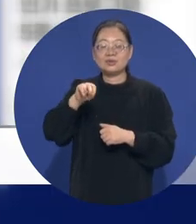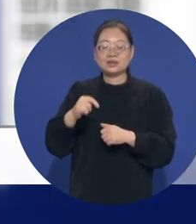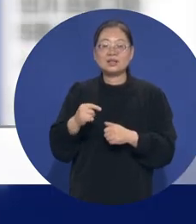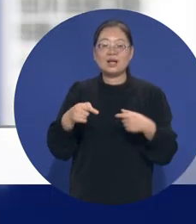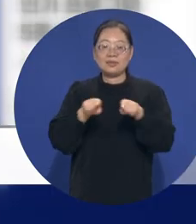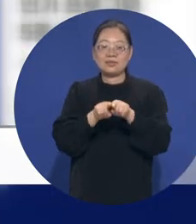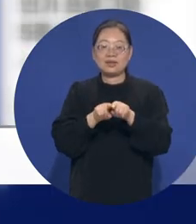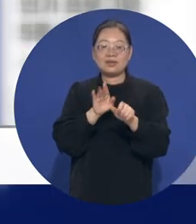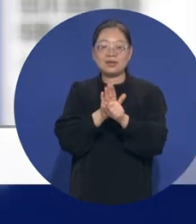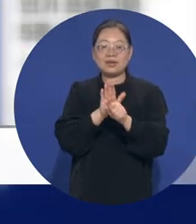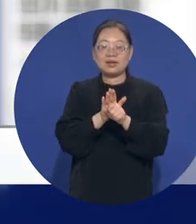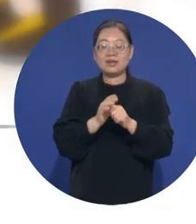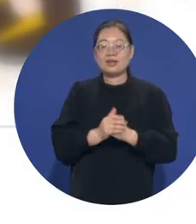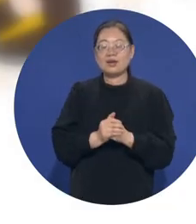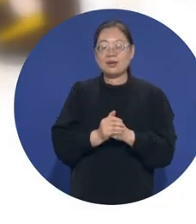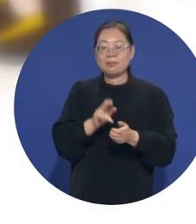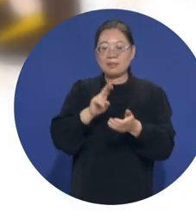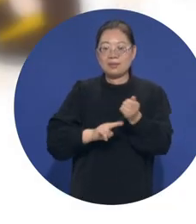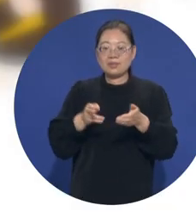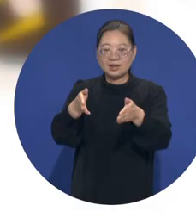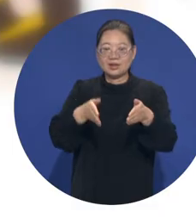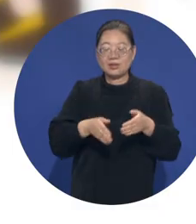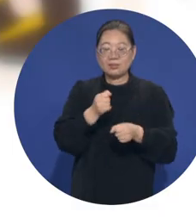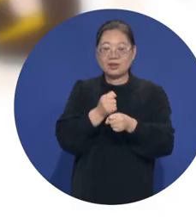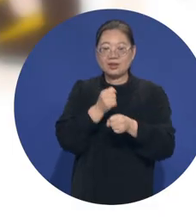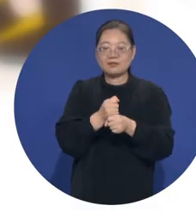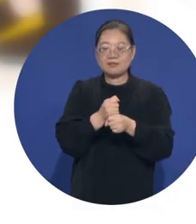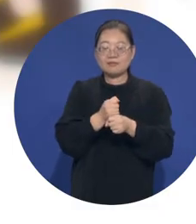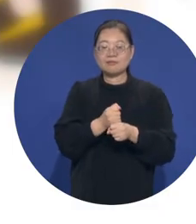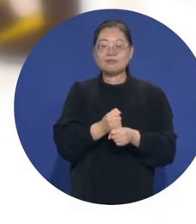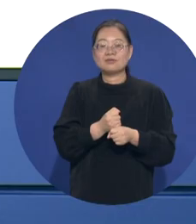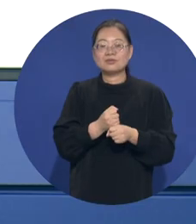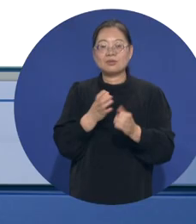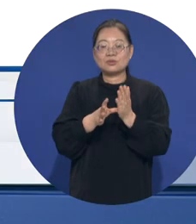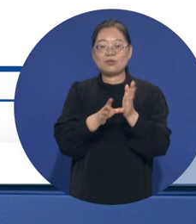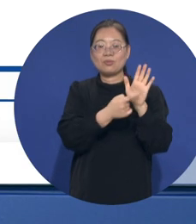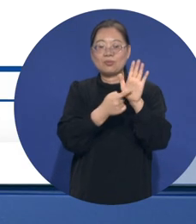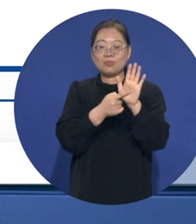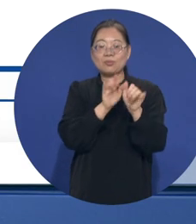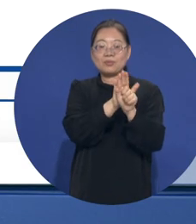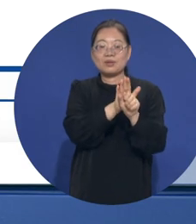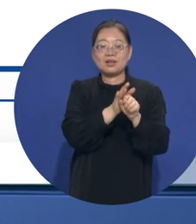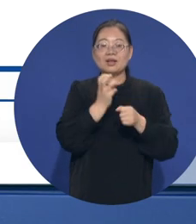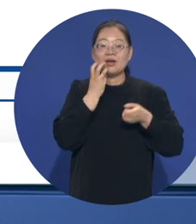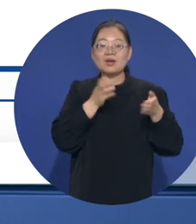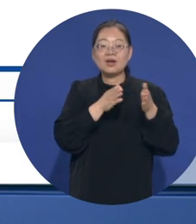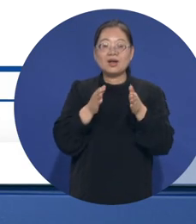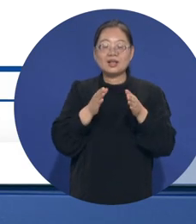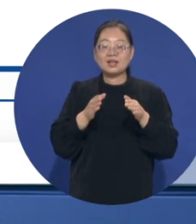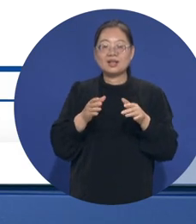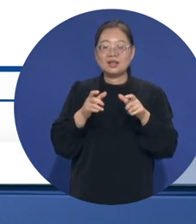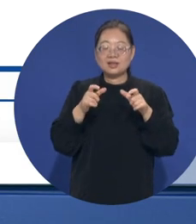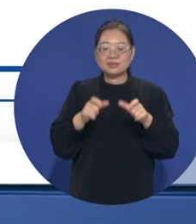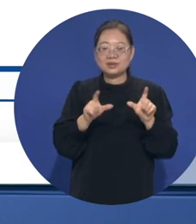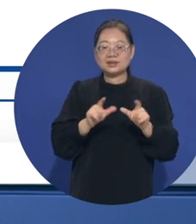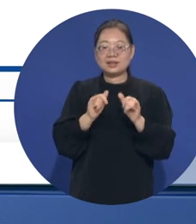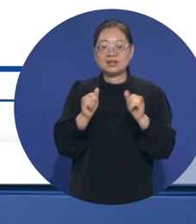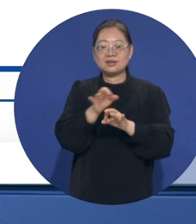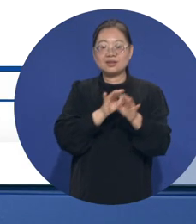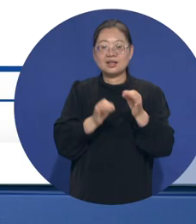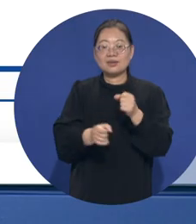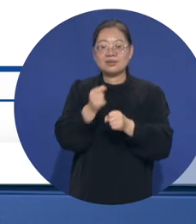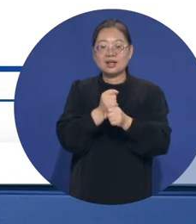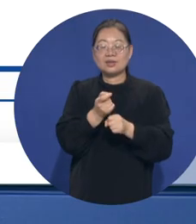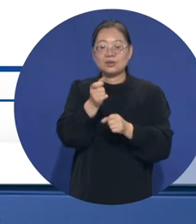협력해 도내 소상공인의 유통판로 개척과 브랜드 홍보를 지원합니다. 경기도는 민생 경제 회복과